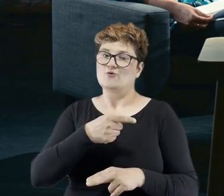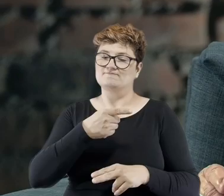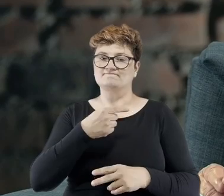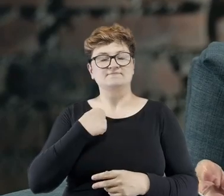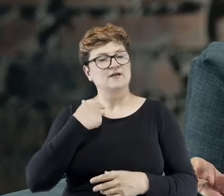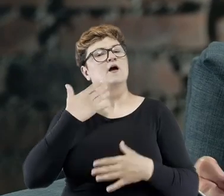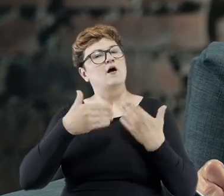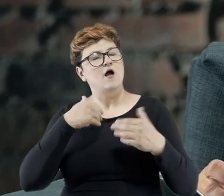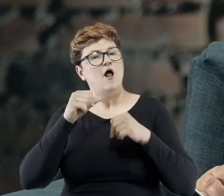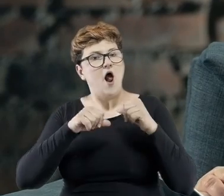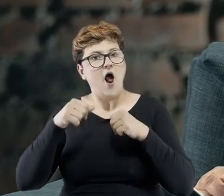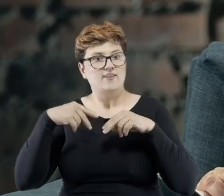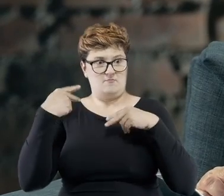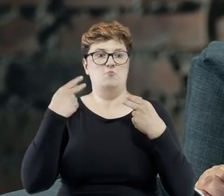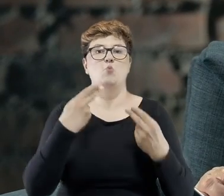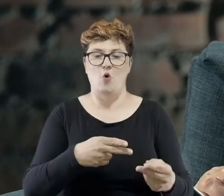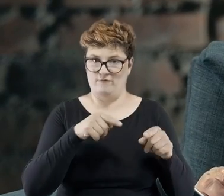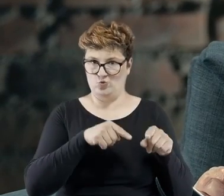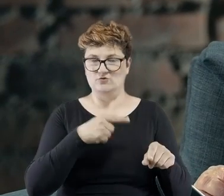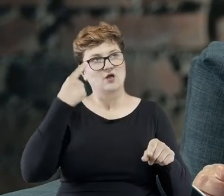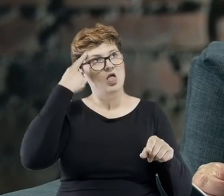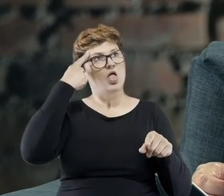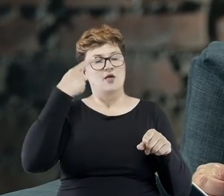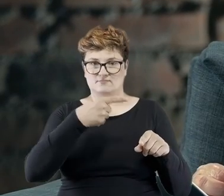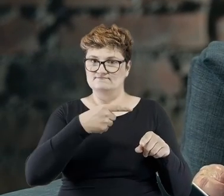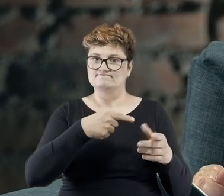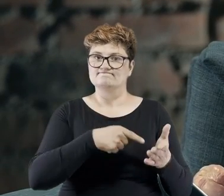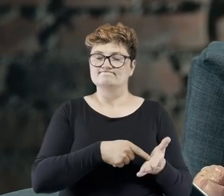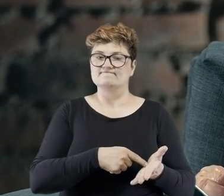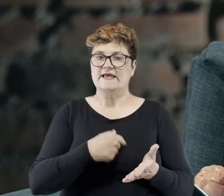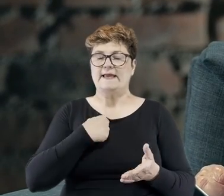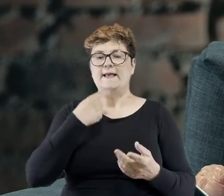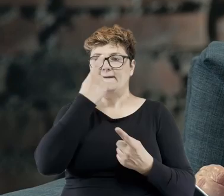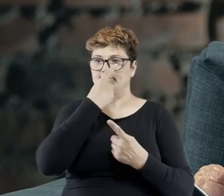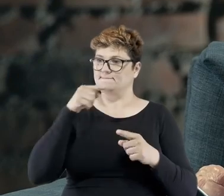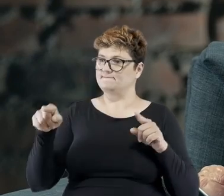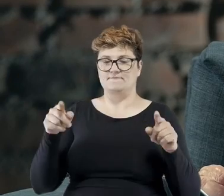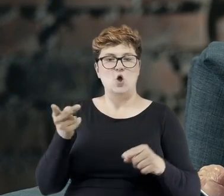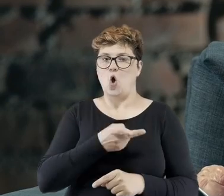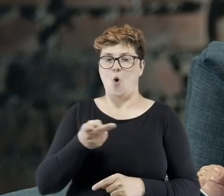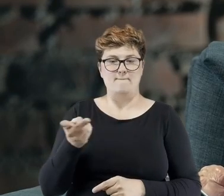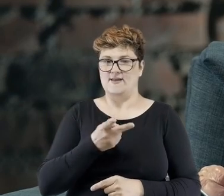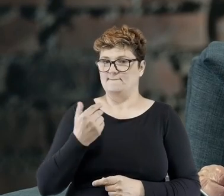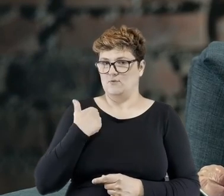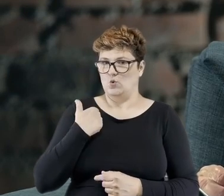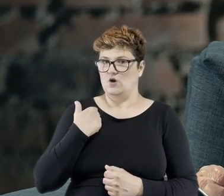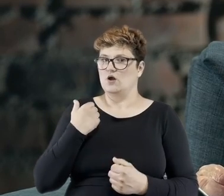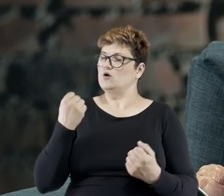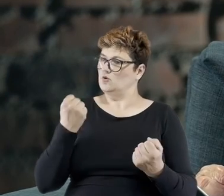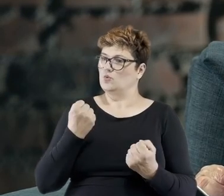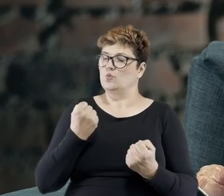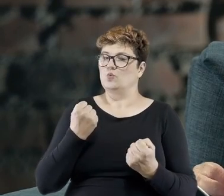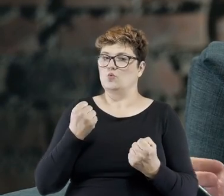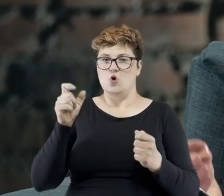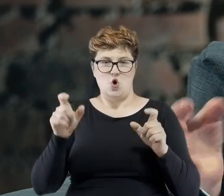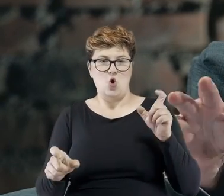i tam wróciłam po latach do Przybyszewskiej, to ja sobie uświadomiłam, że one obie były z całą pewnością